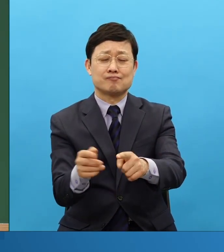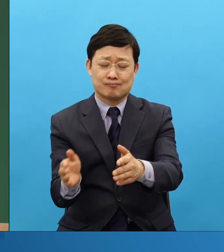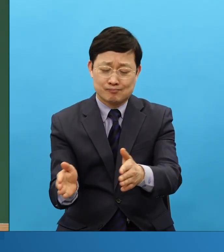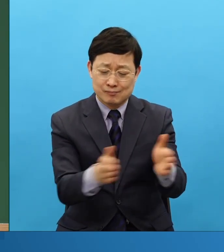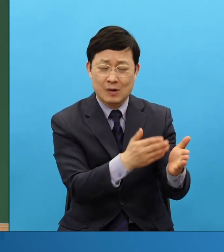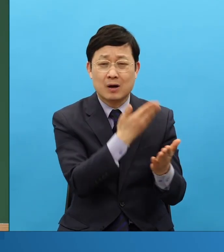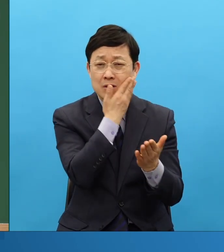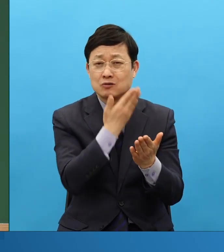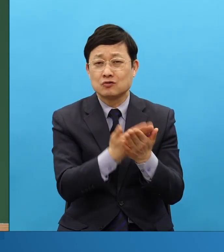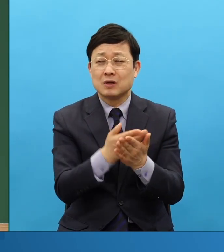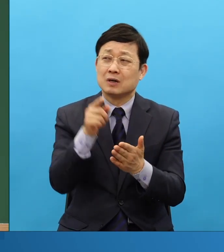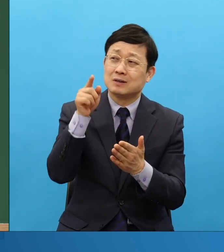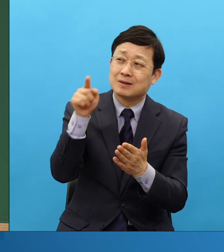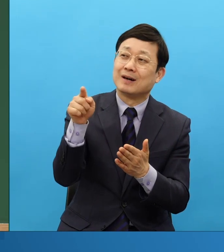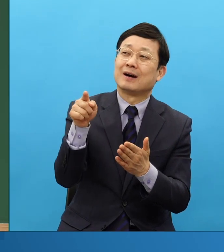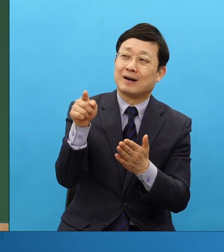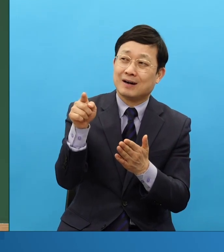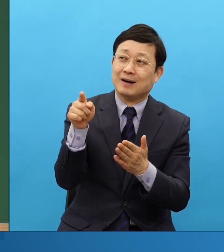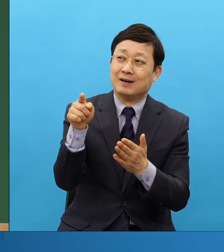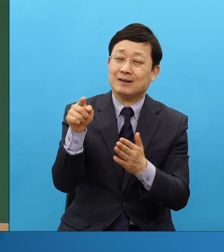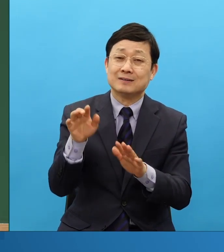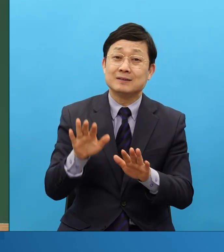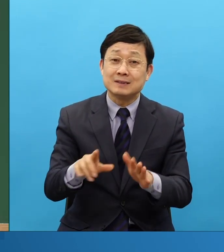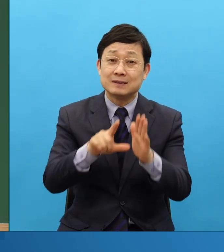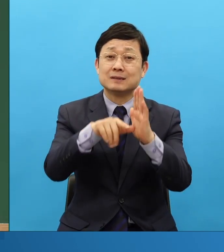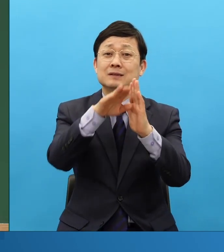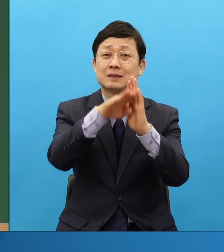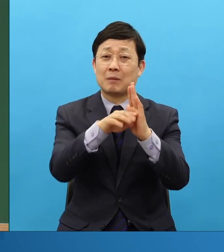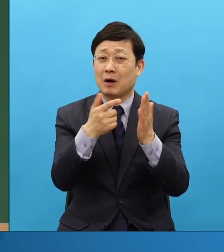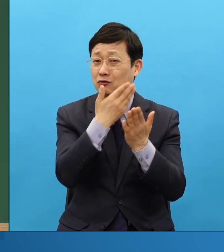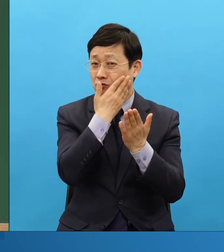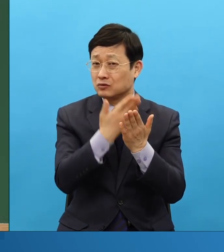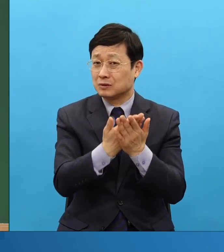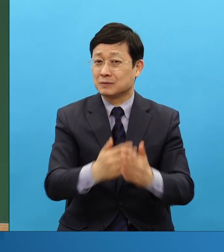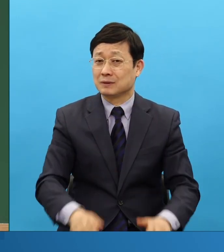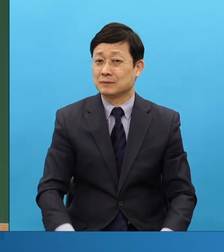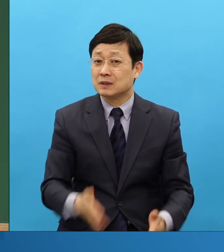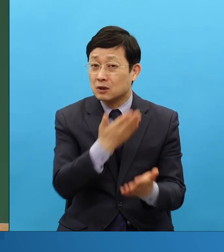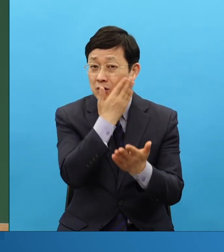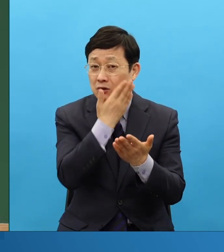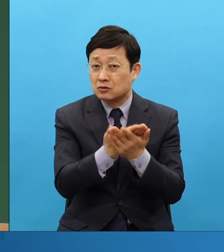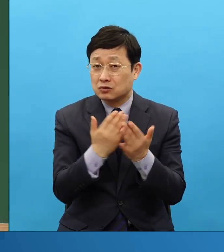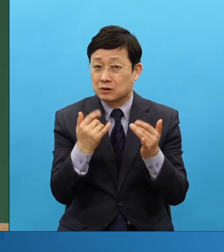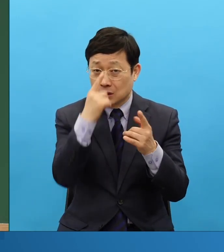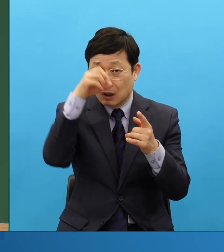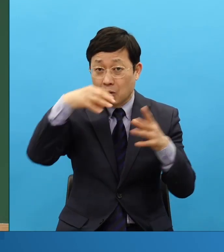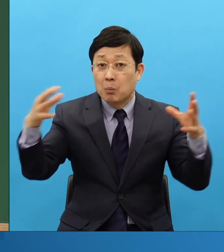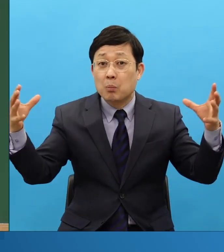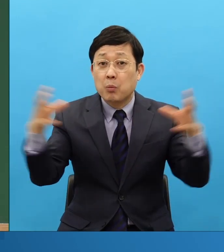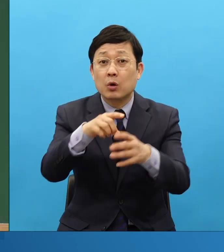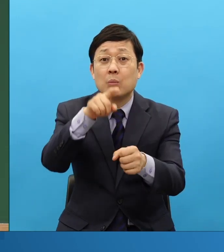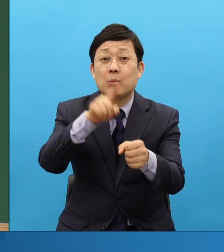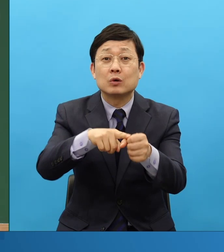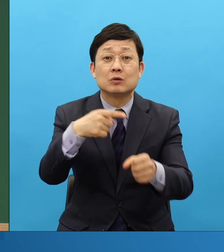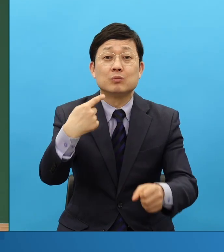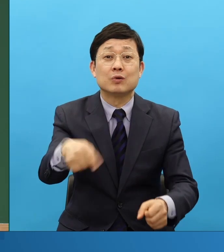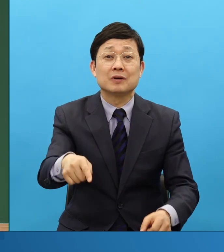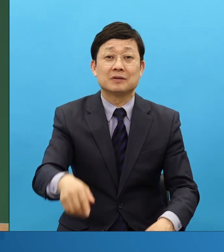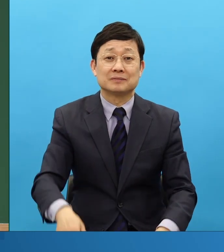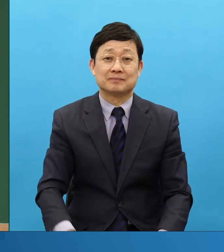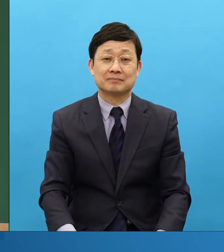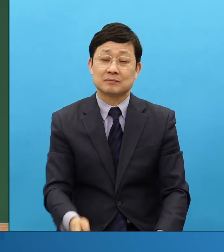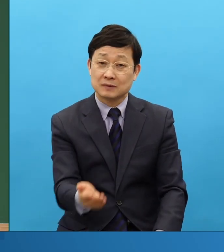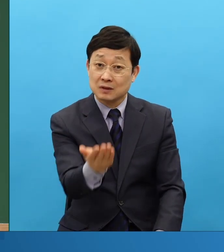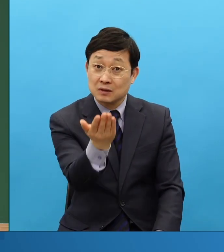will end 이런 your life. 이런 기회에 우리가 말이요. 왜 중대원 모입니까? Now, why do we gather together for the church officers graduation?